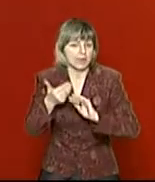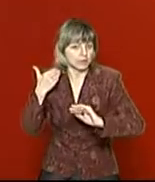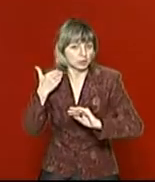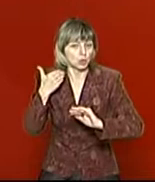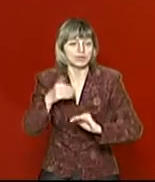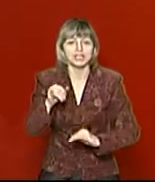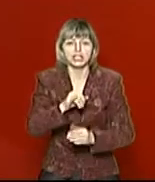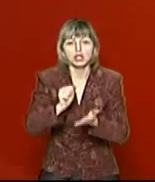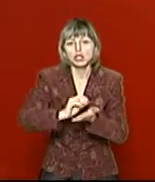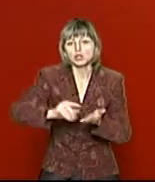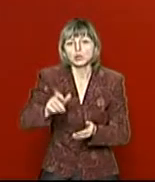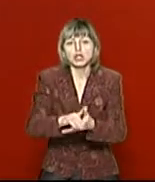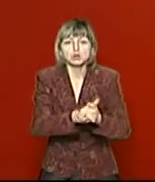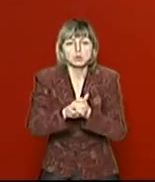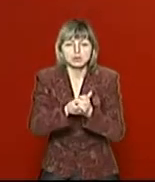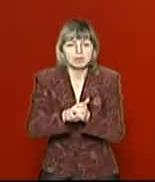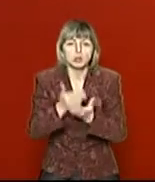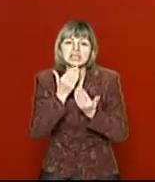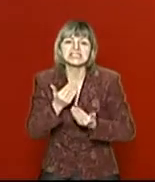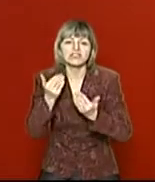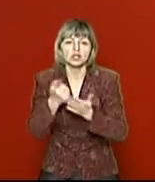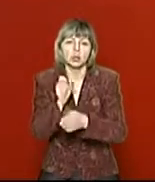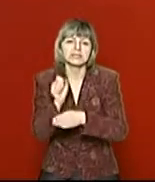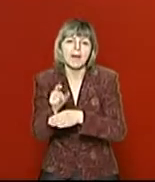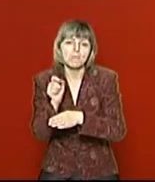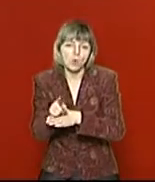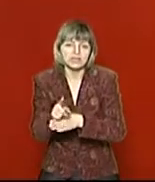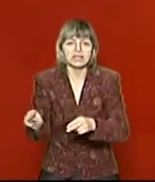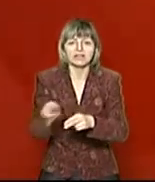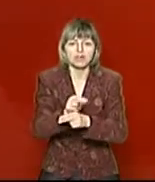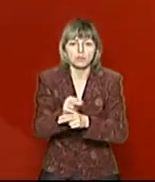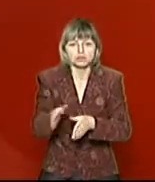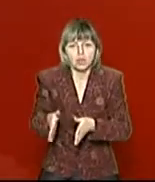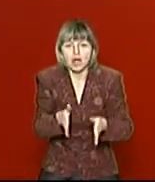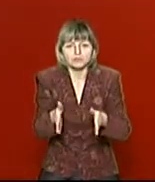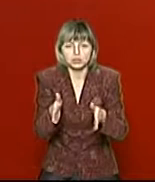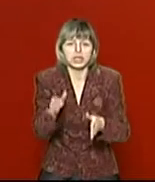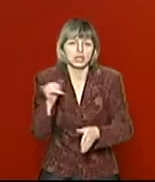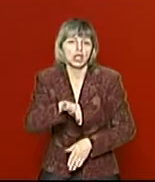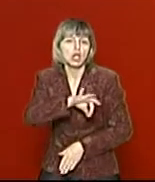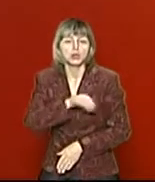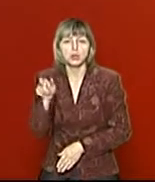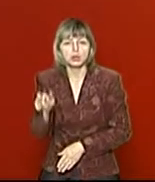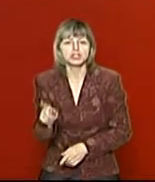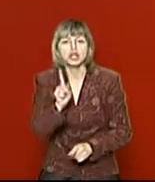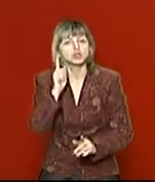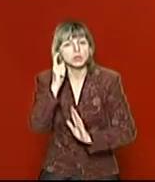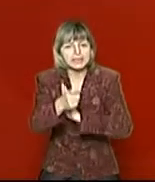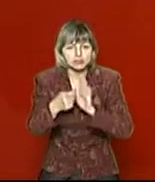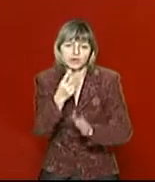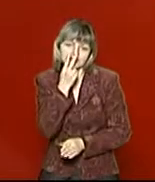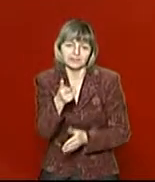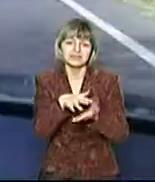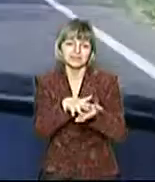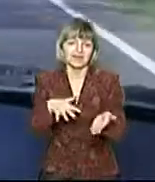напередодні. Журналісти Суспільного звернулися до замовників ремонту автошляху та юриста. Що з'ясували?